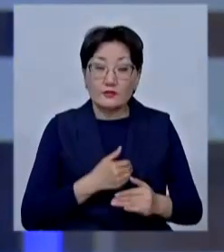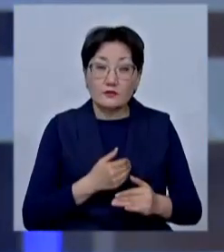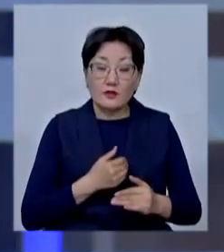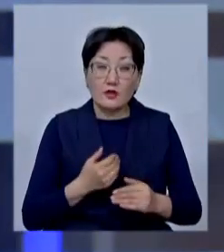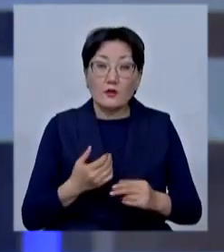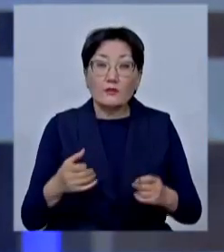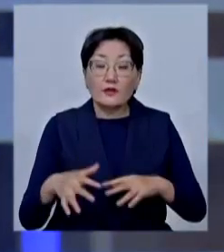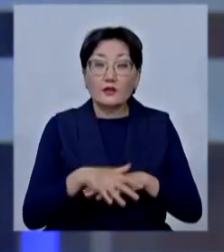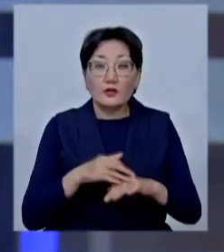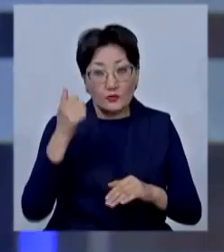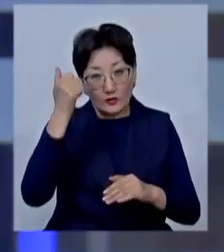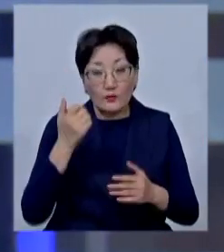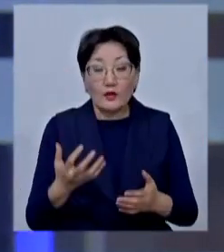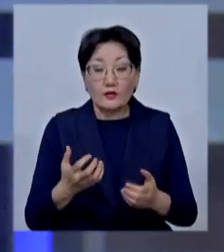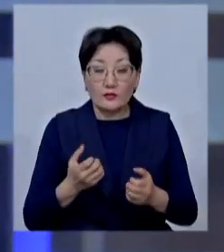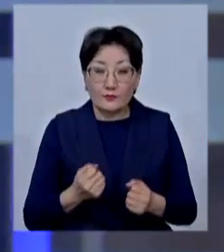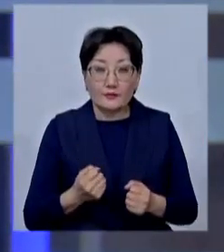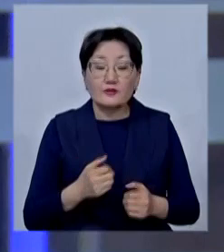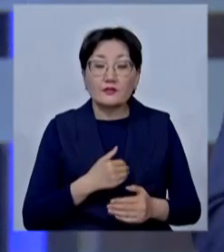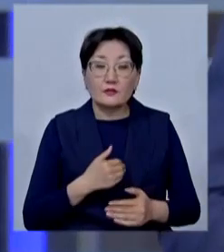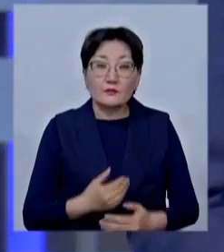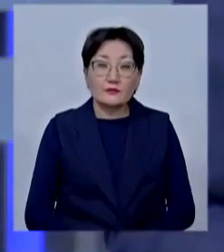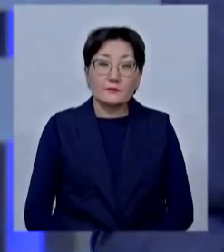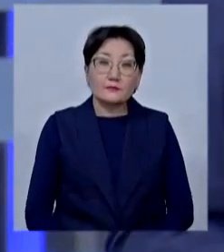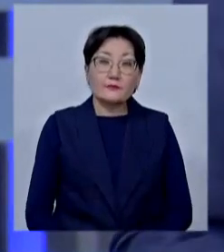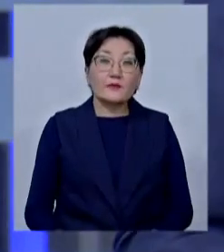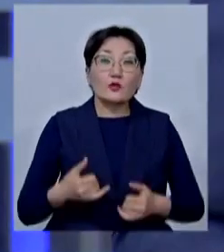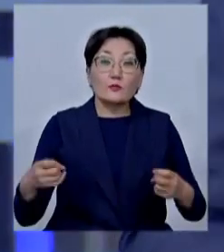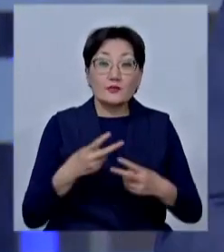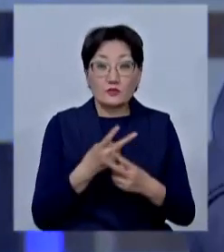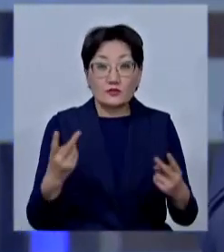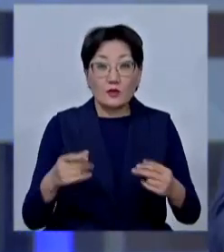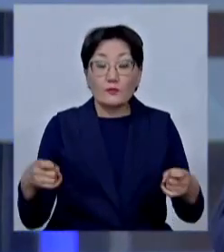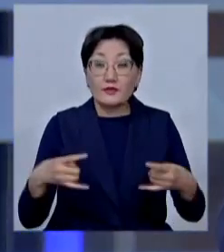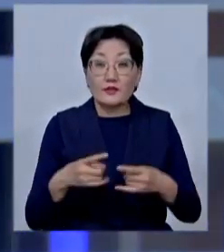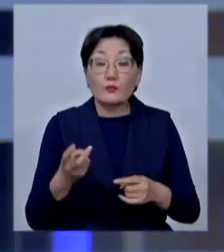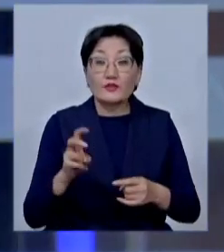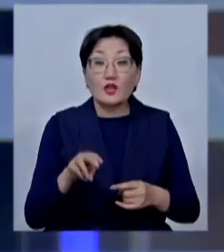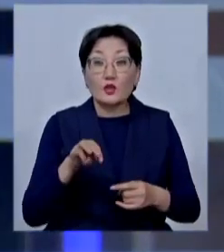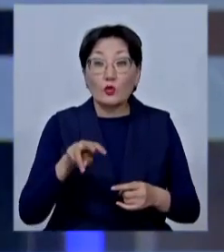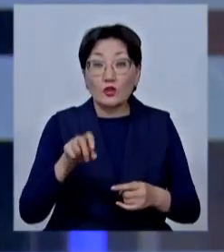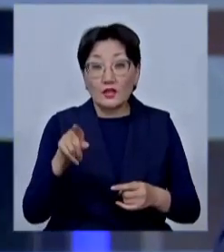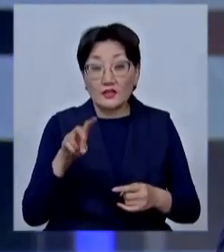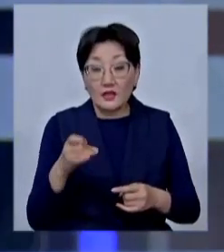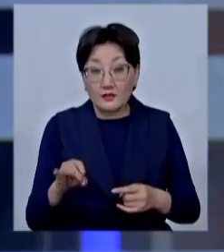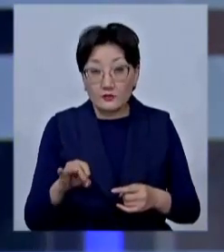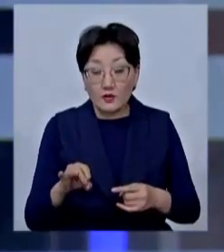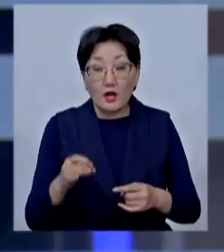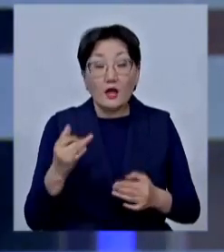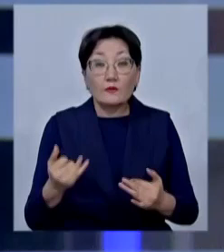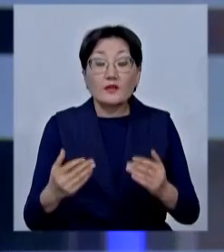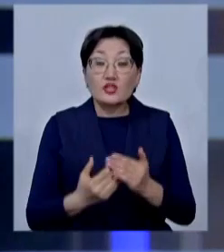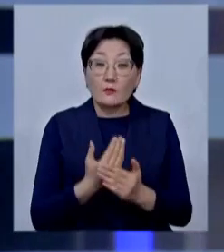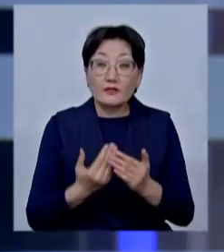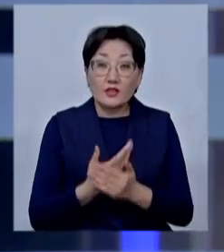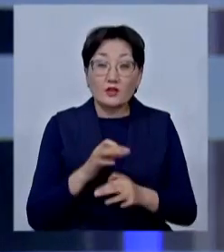Осы халықтың алғысына бөленіп жүре беріңіздер. Рахмет. Құрметті көрермен, студияда болған Толғанай Жүнісбекова, ал біз